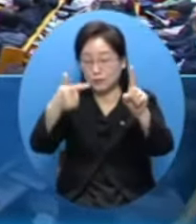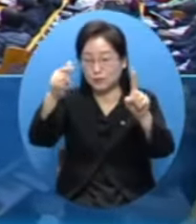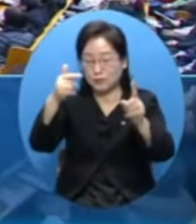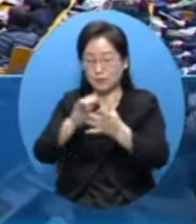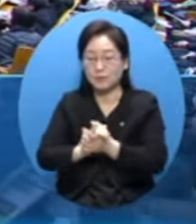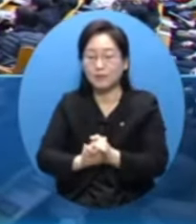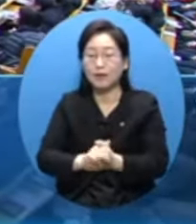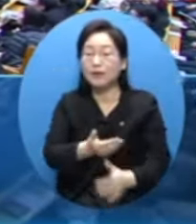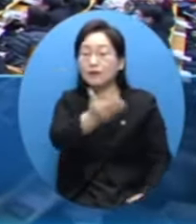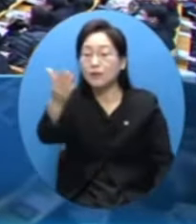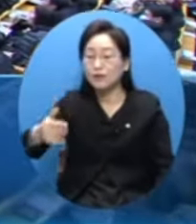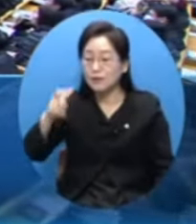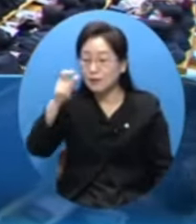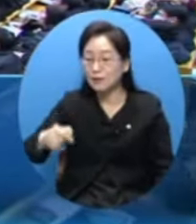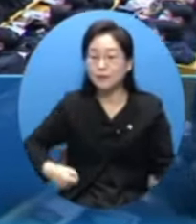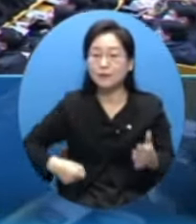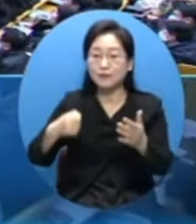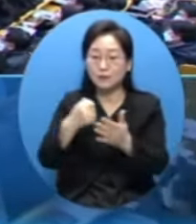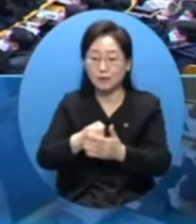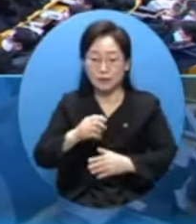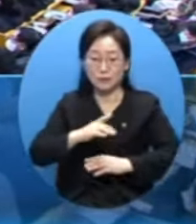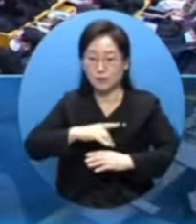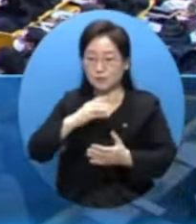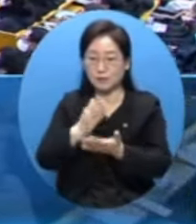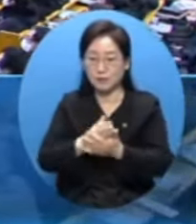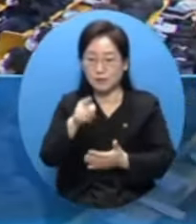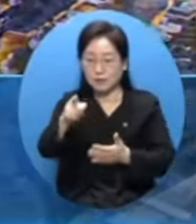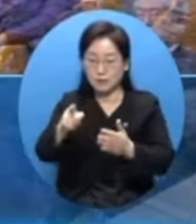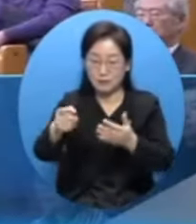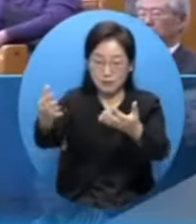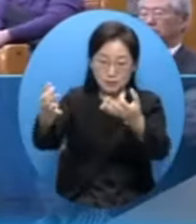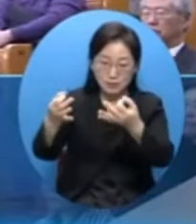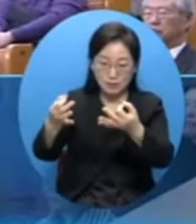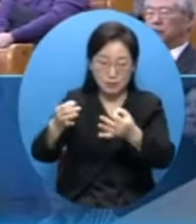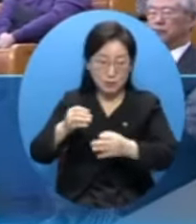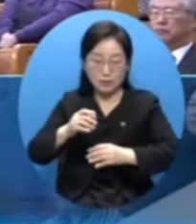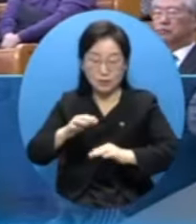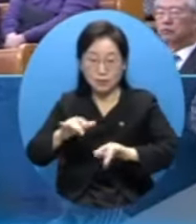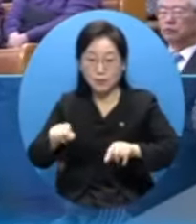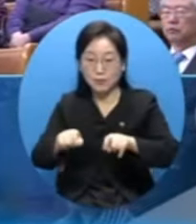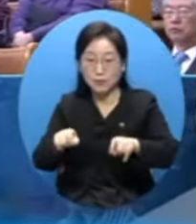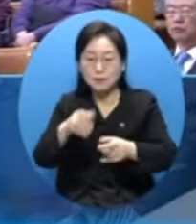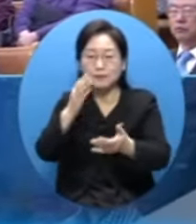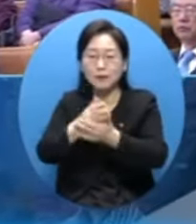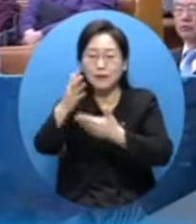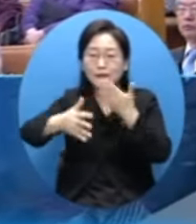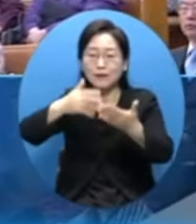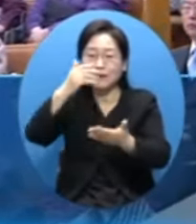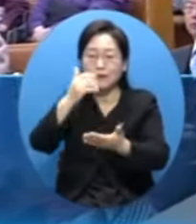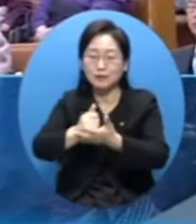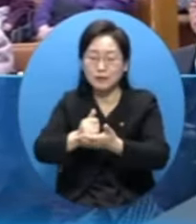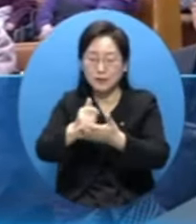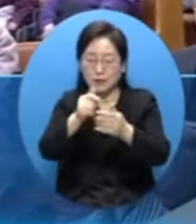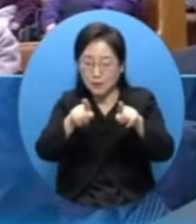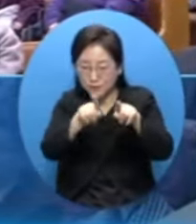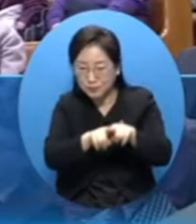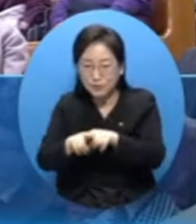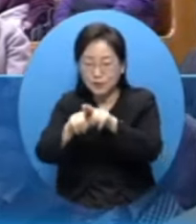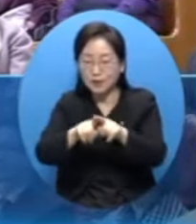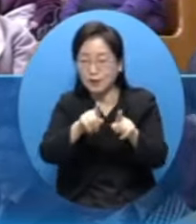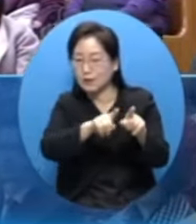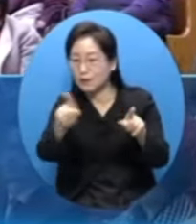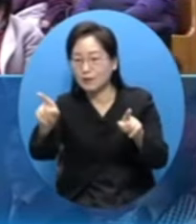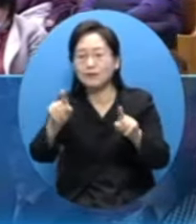강하고 담대하라. 두려워하지 말라. 그들 앞에서 떨지 말라. 이는 내 하나님 야훼 그가 너와 함께 가시며 결코 너를